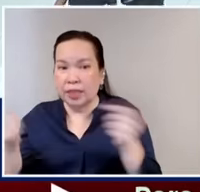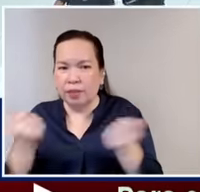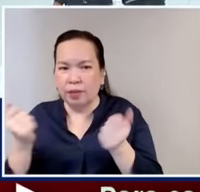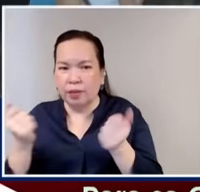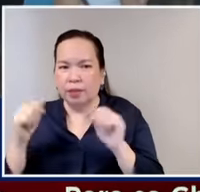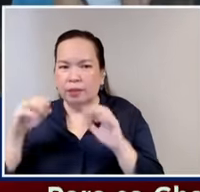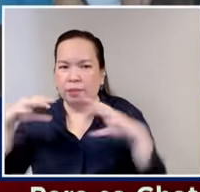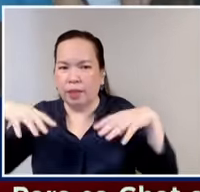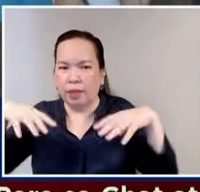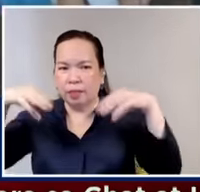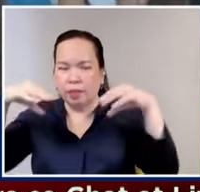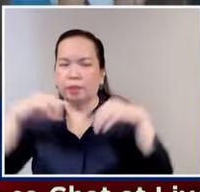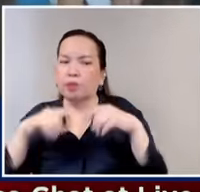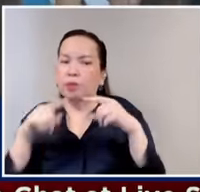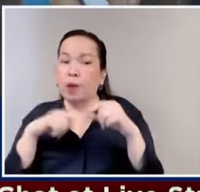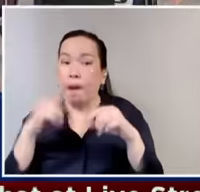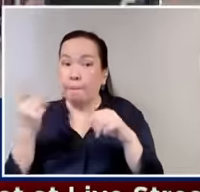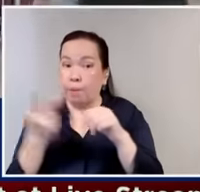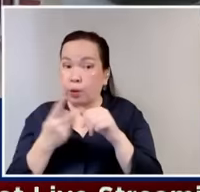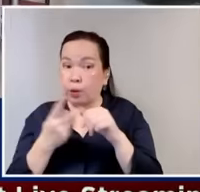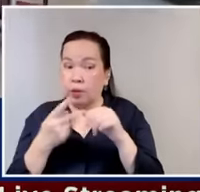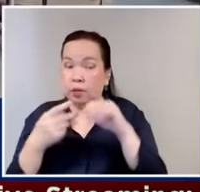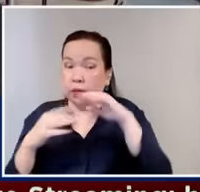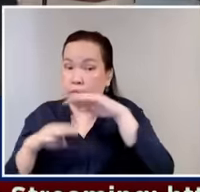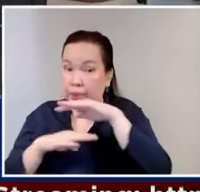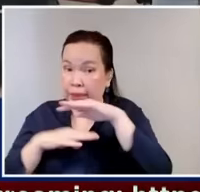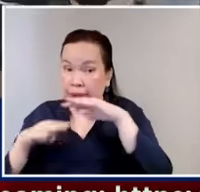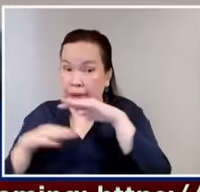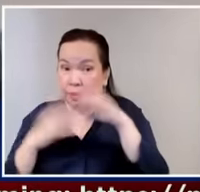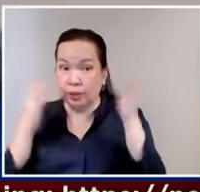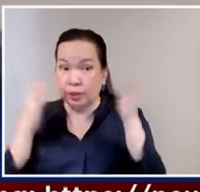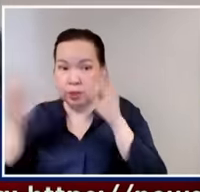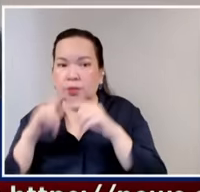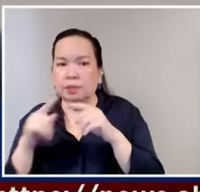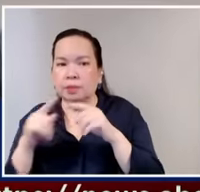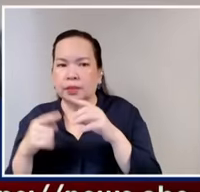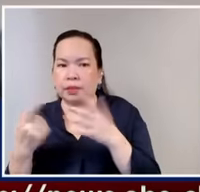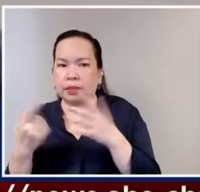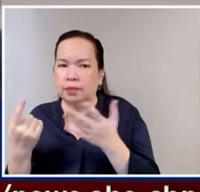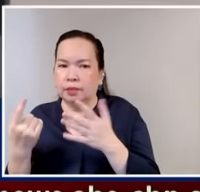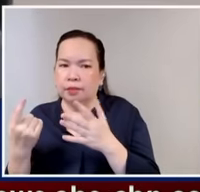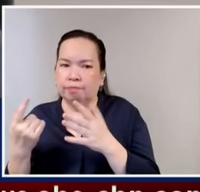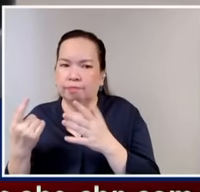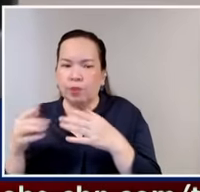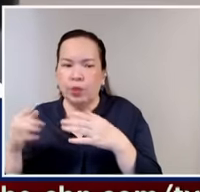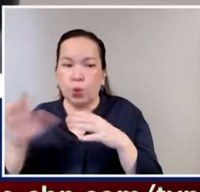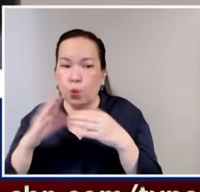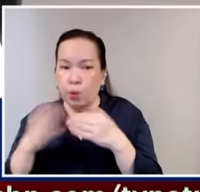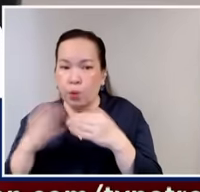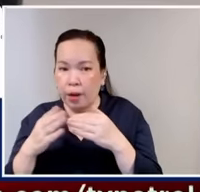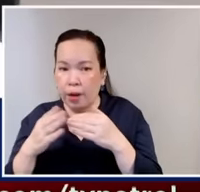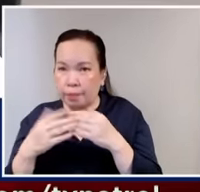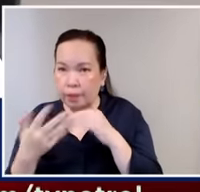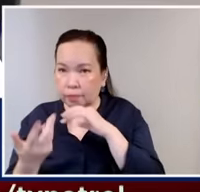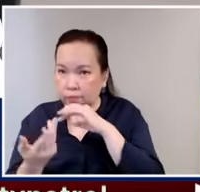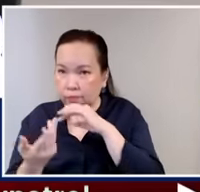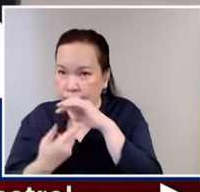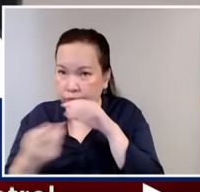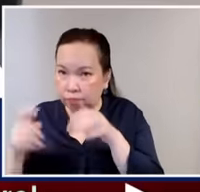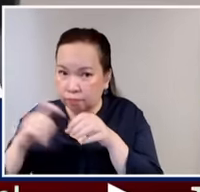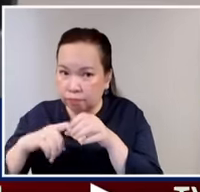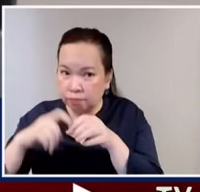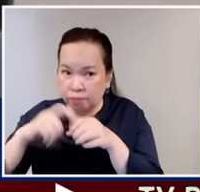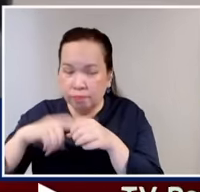basic services gaya ng check-in counters at boarding gates. Urgent sa amin yung talaga yung necessity yung dapat mag-flow ng